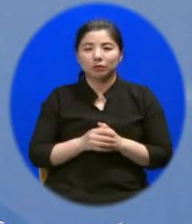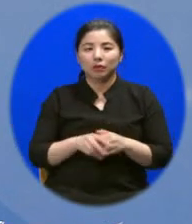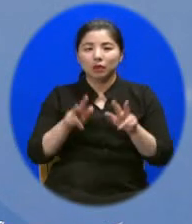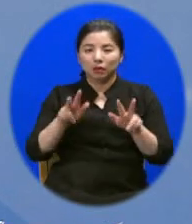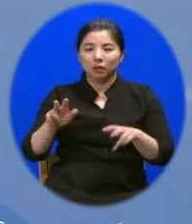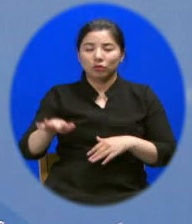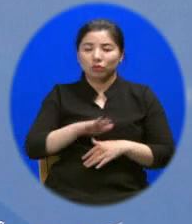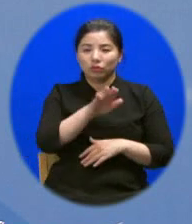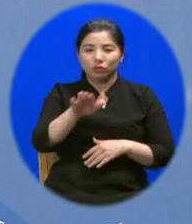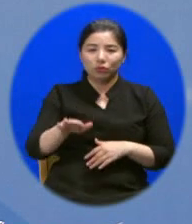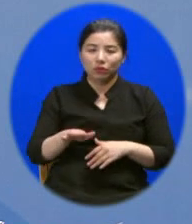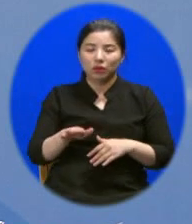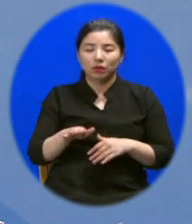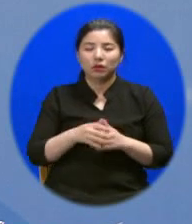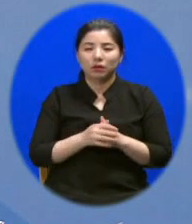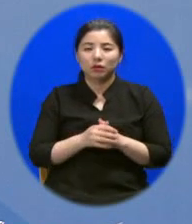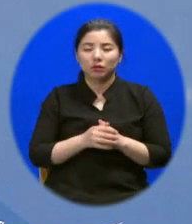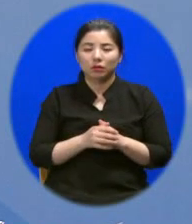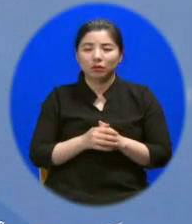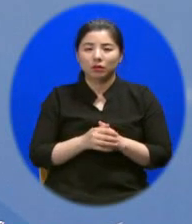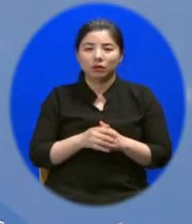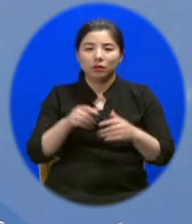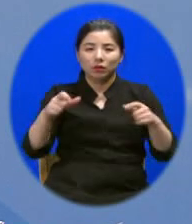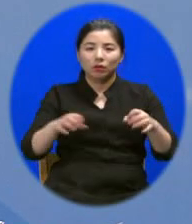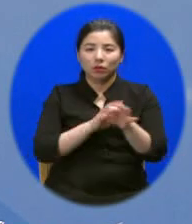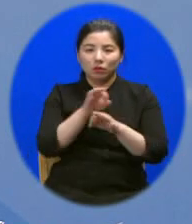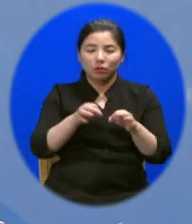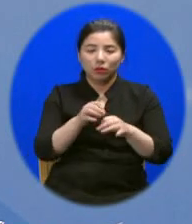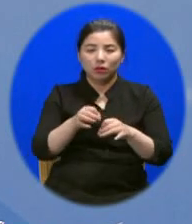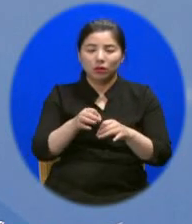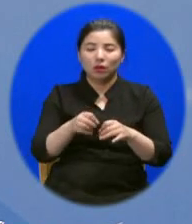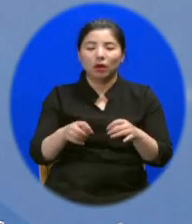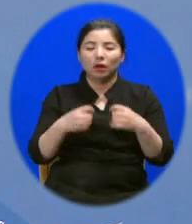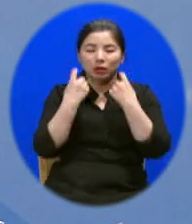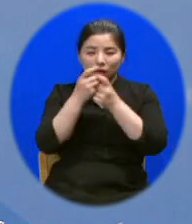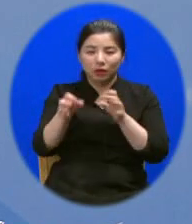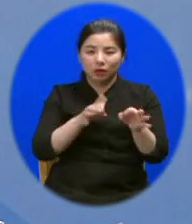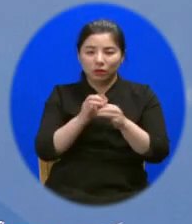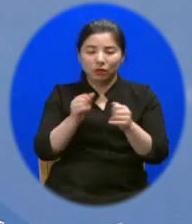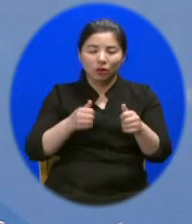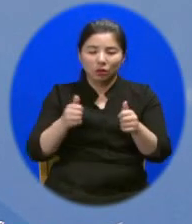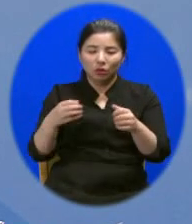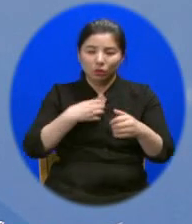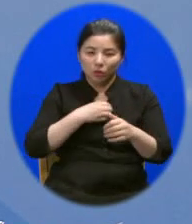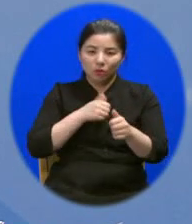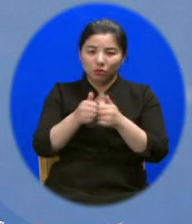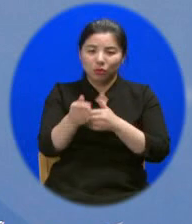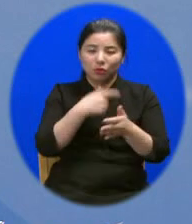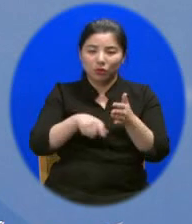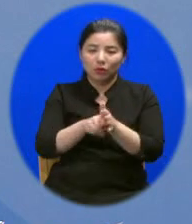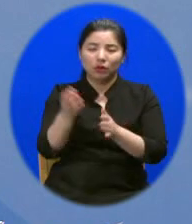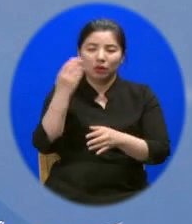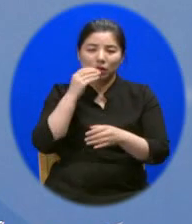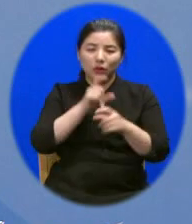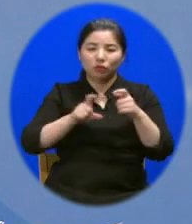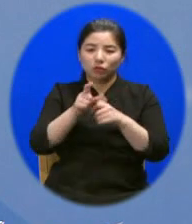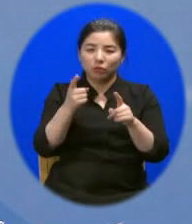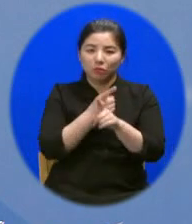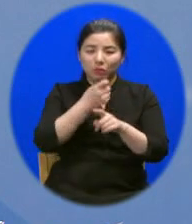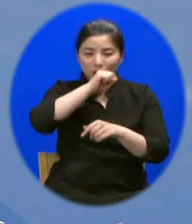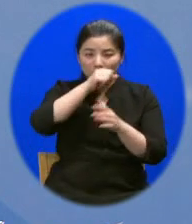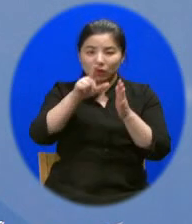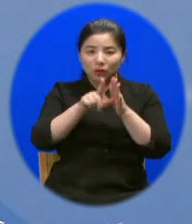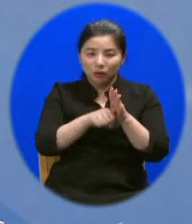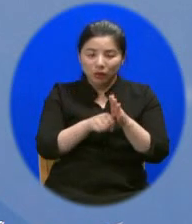지금 저희 당에서는 우리 지역경제와 자영업자 위기를 극복하기 위해서 지난번 추경 때도 자영업자와